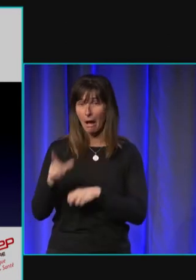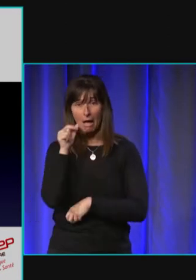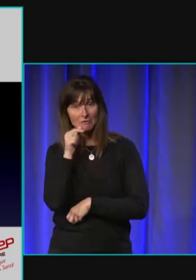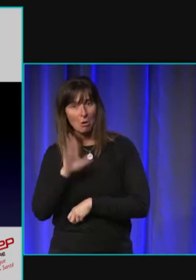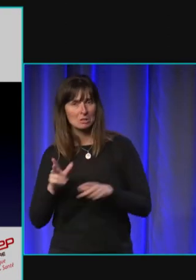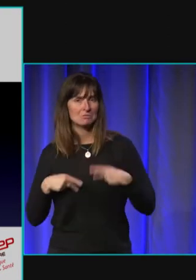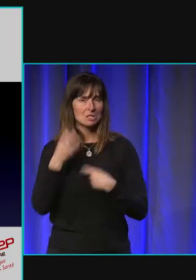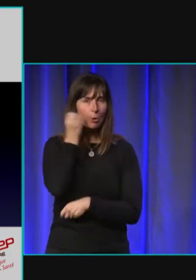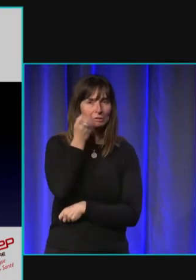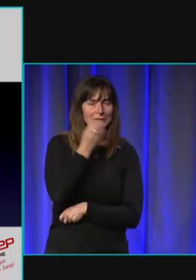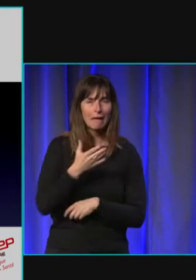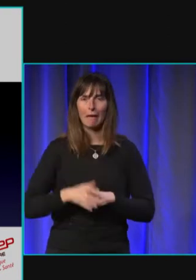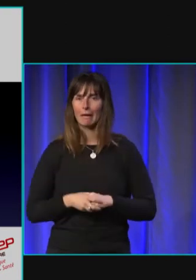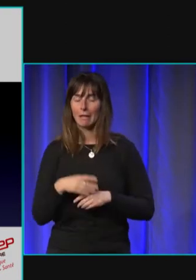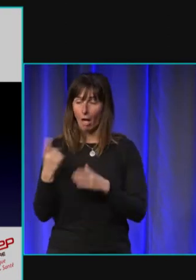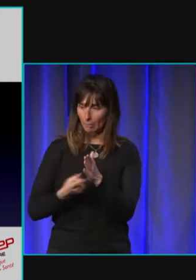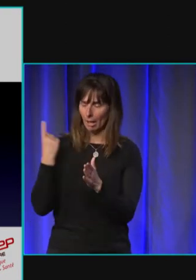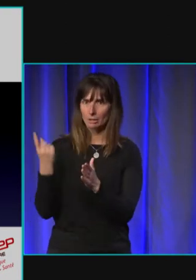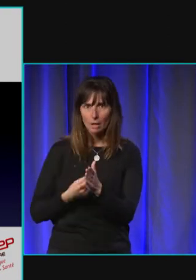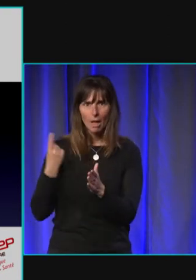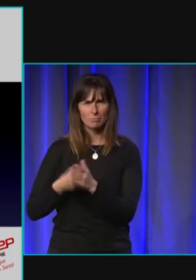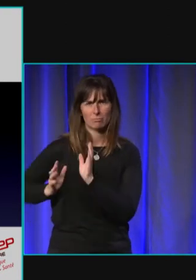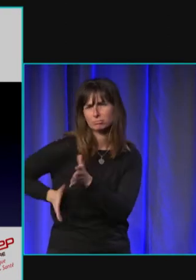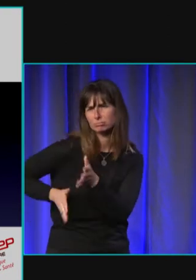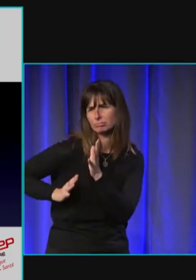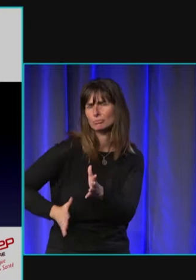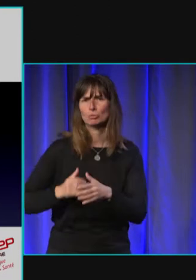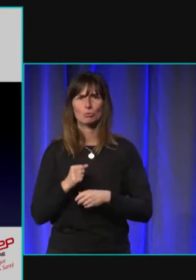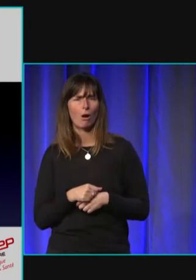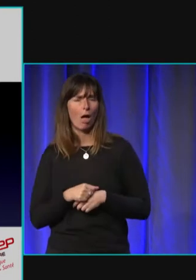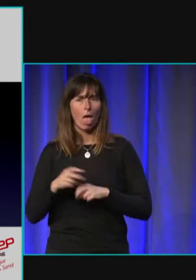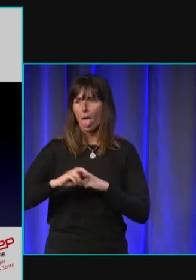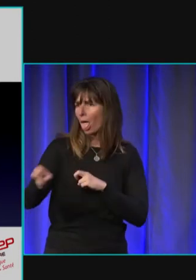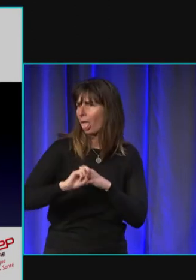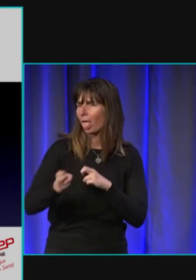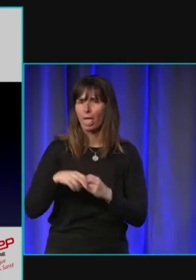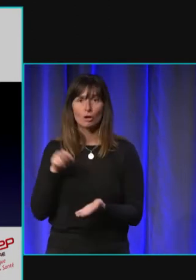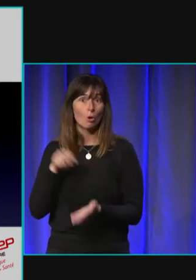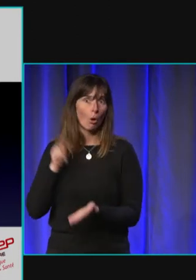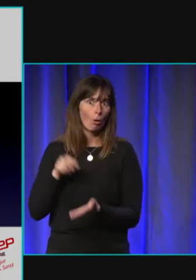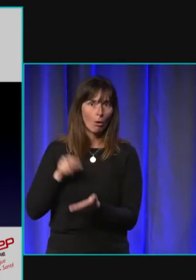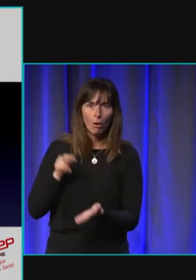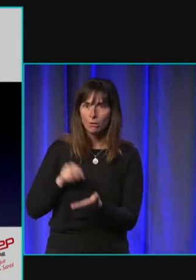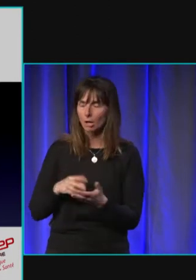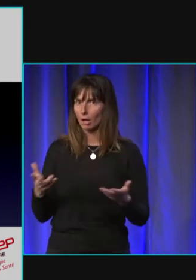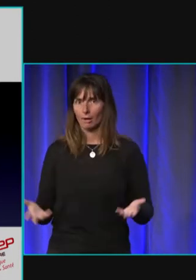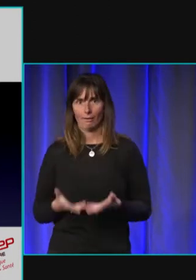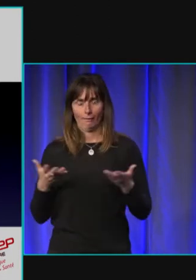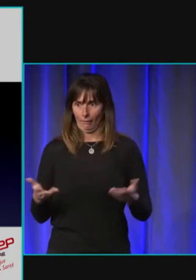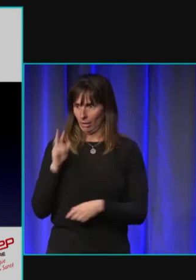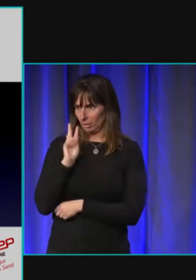quotidienne, à répéter des sprints, à répéter des courses, à sauter. En fait, on les